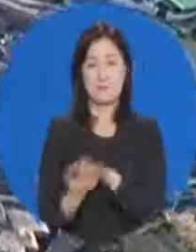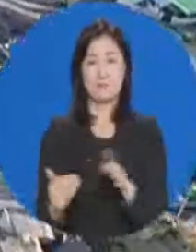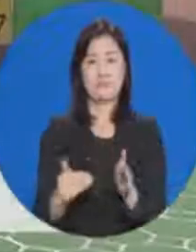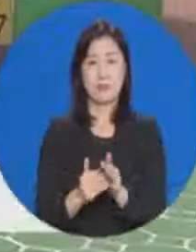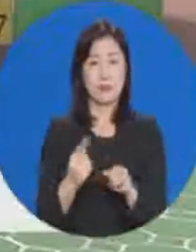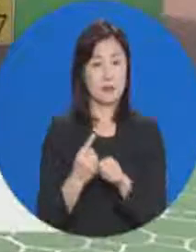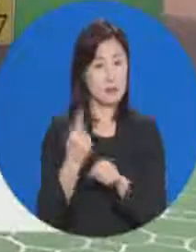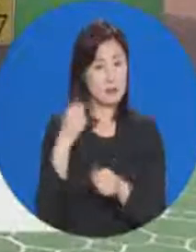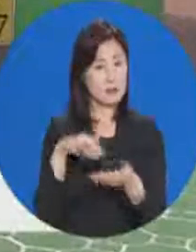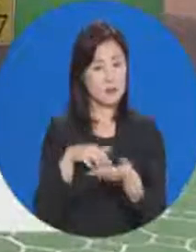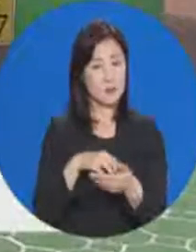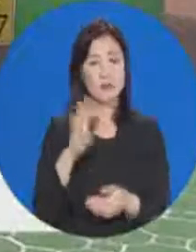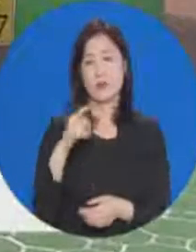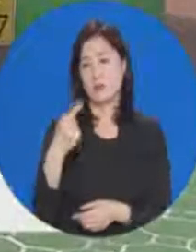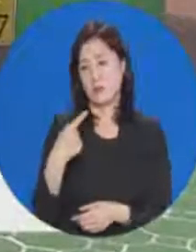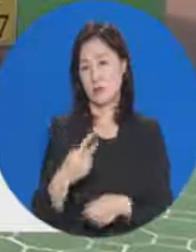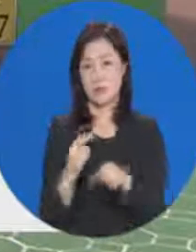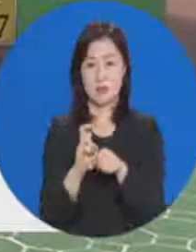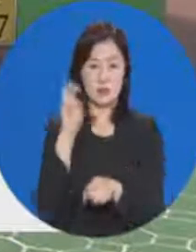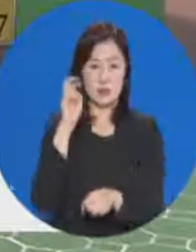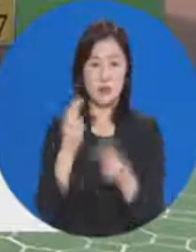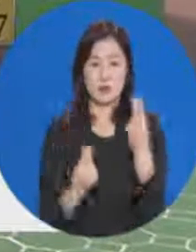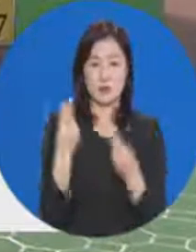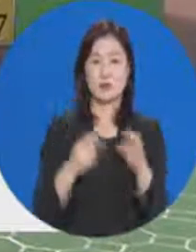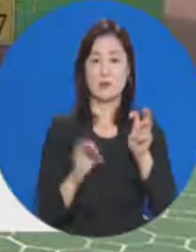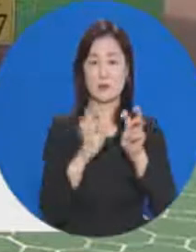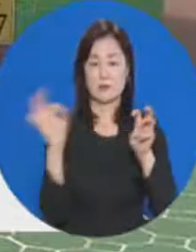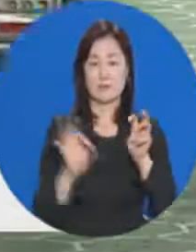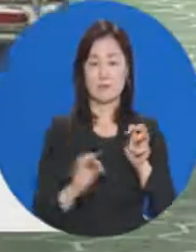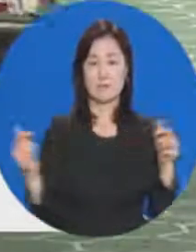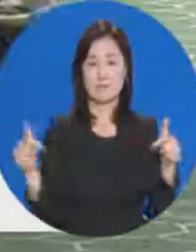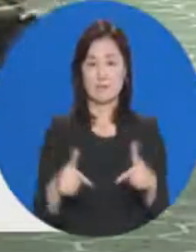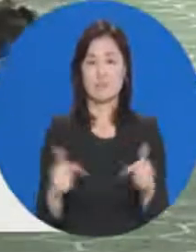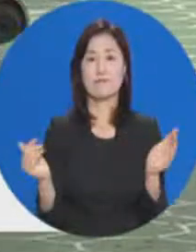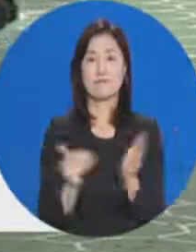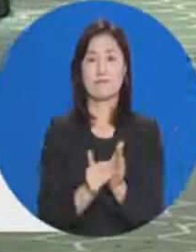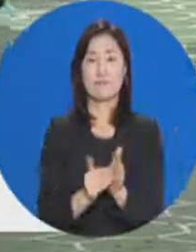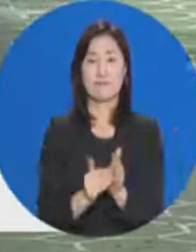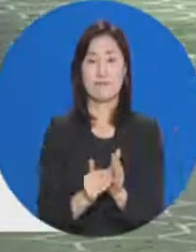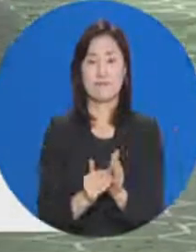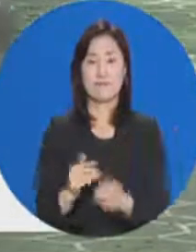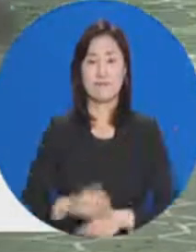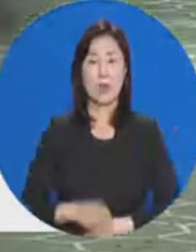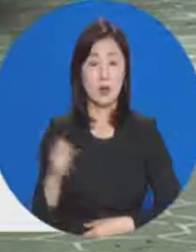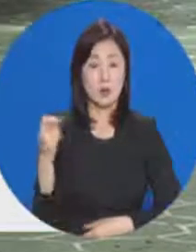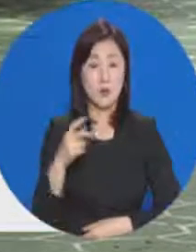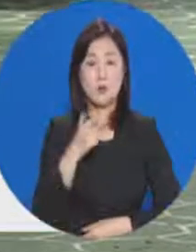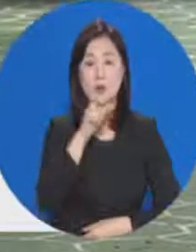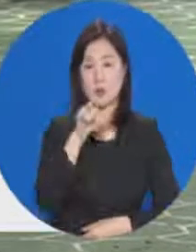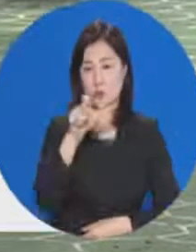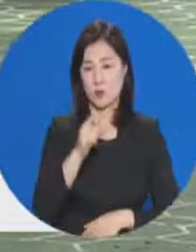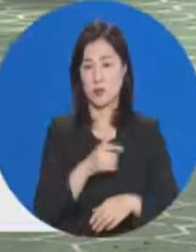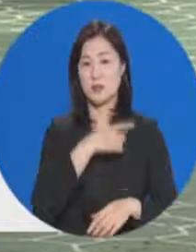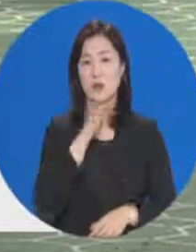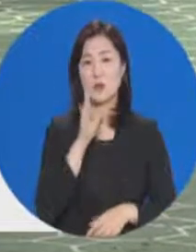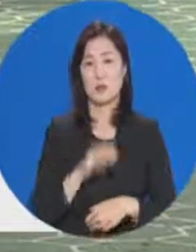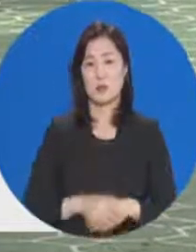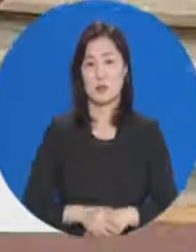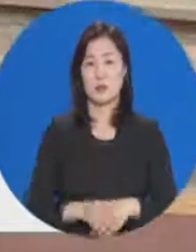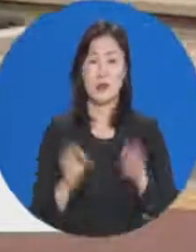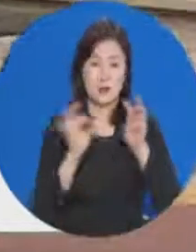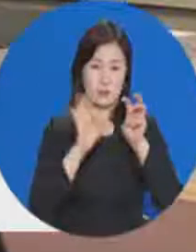명, 20여 년 전에 비해 30% 넘게 감소했습니다. 여기에 65세 이상 인구가 전체의 30%